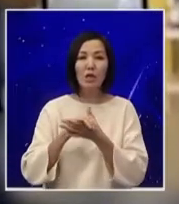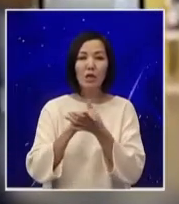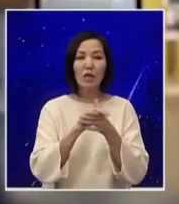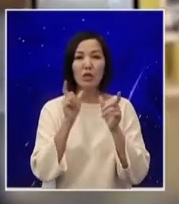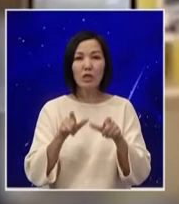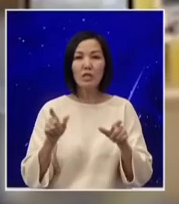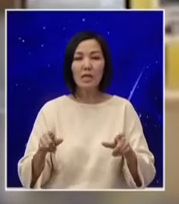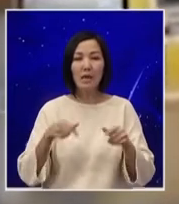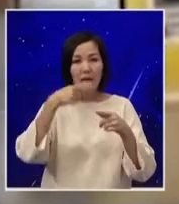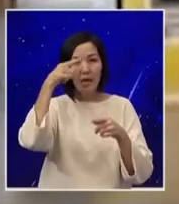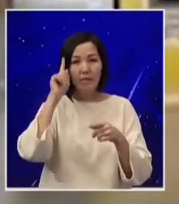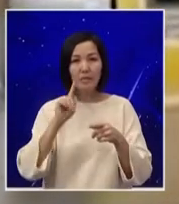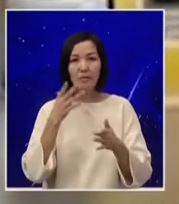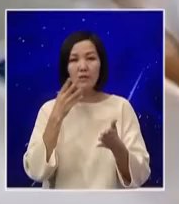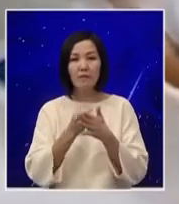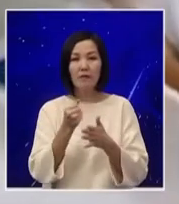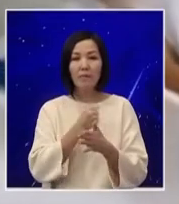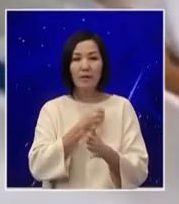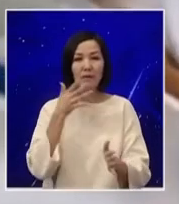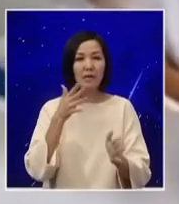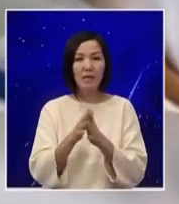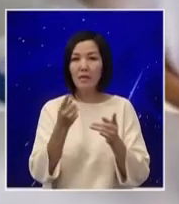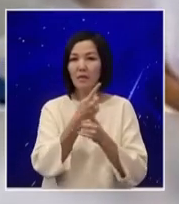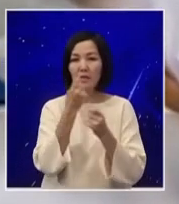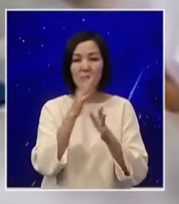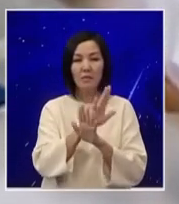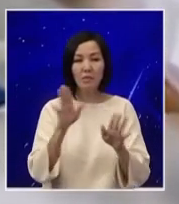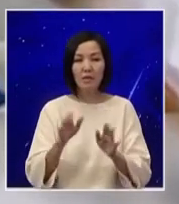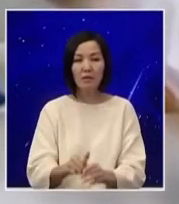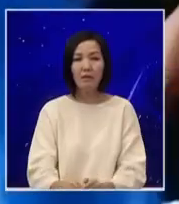азербайджана своих боевых потерях не сообщает